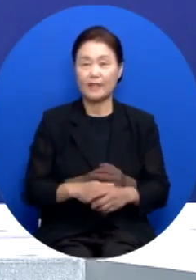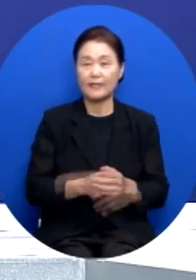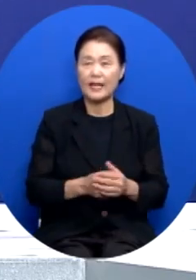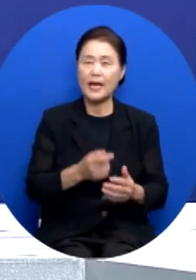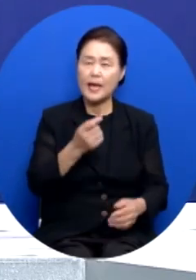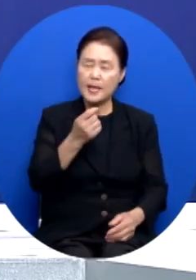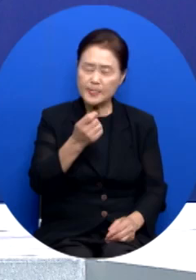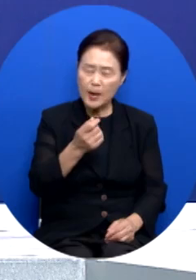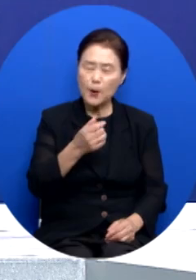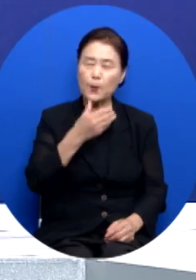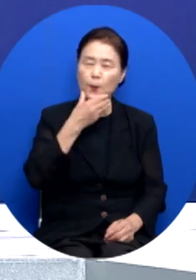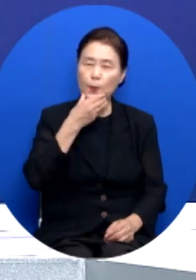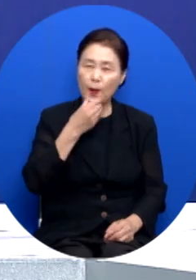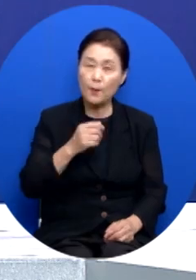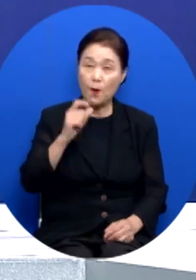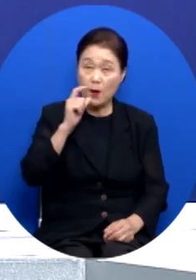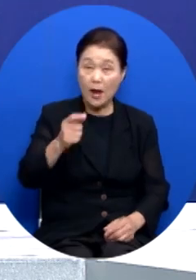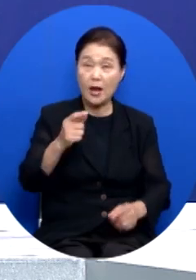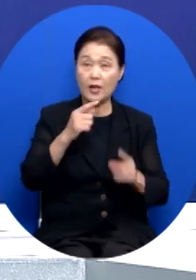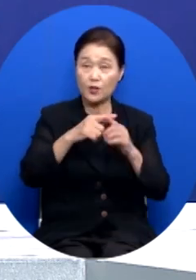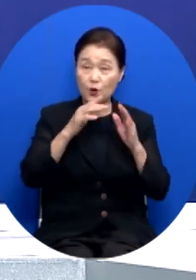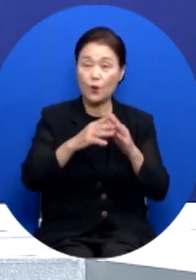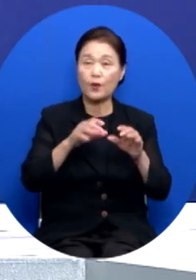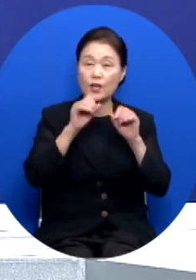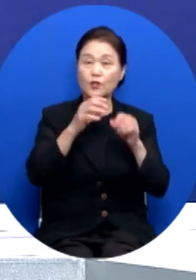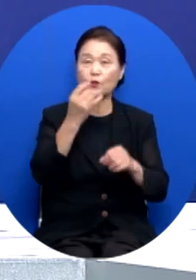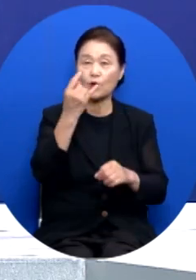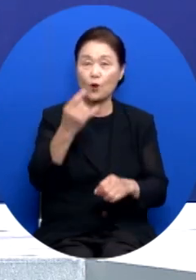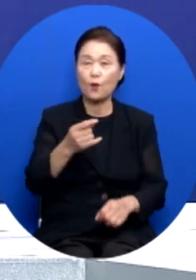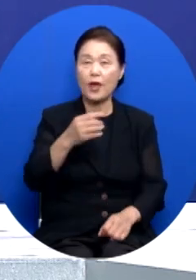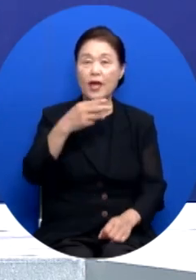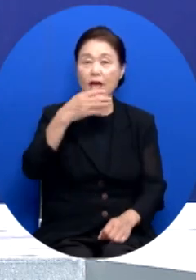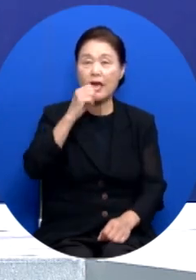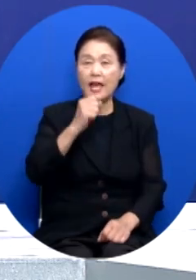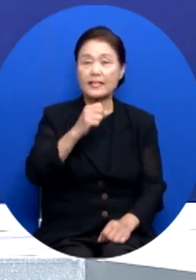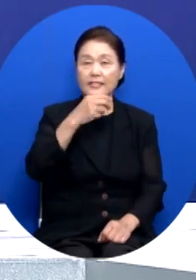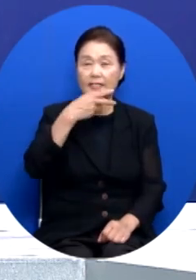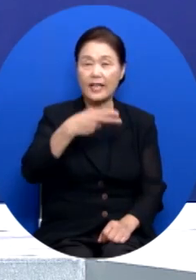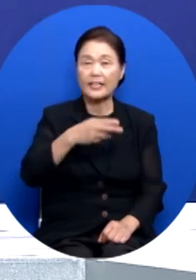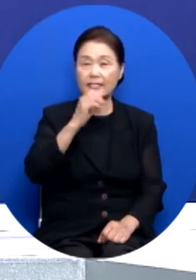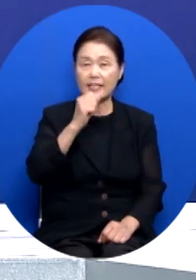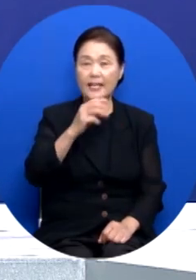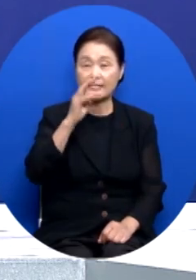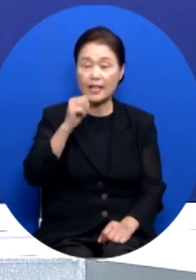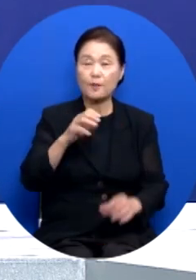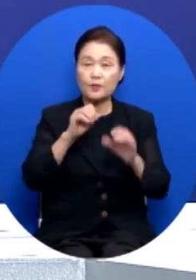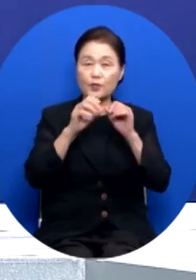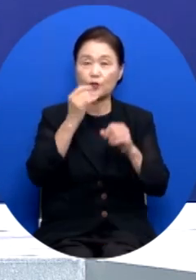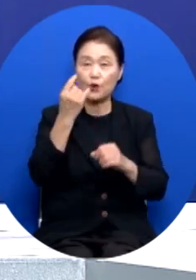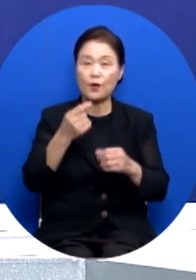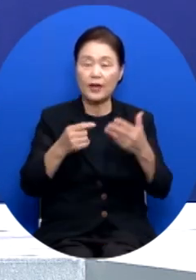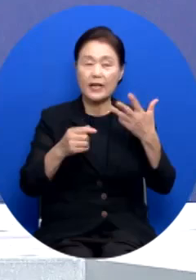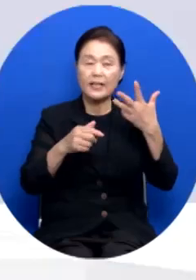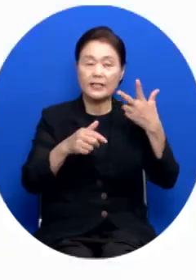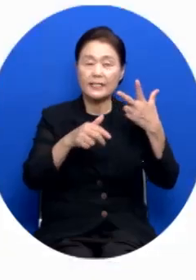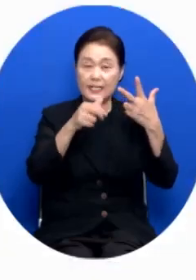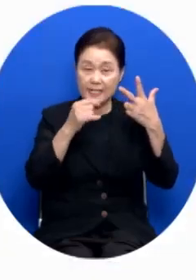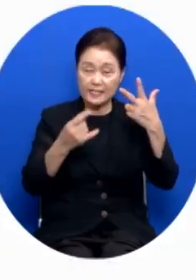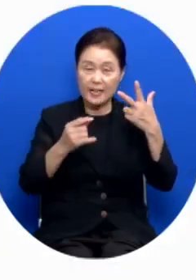작고 행복하고 강한 교회 선교회 SHSM 선교회가 제7차 세미나를 개최합니다.